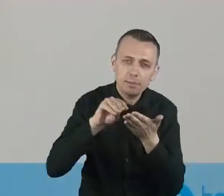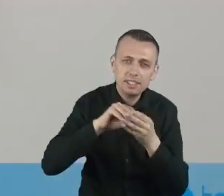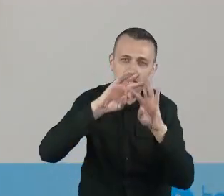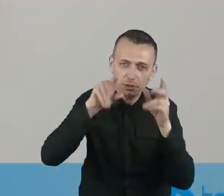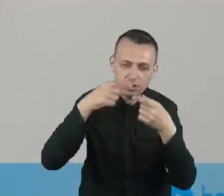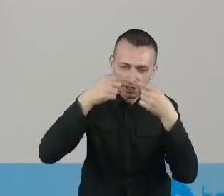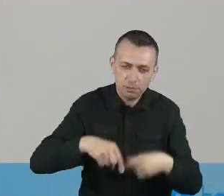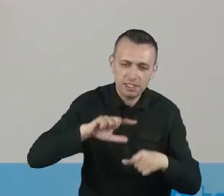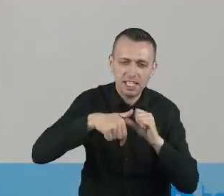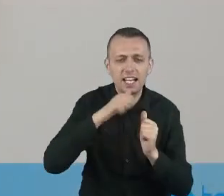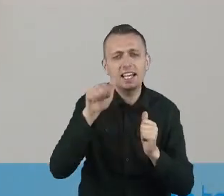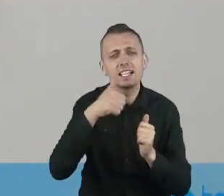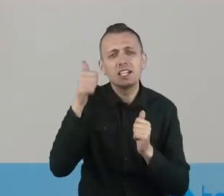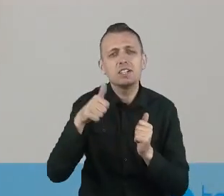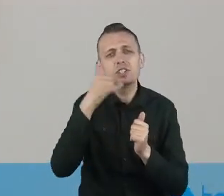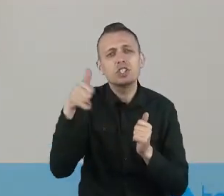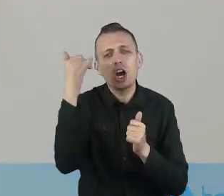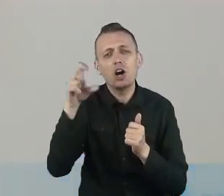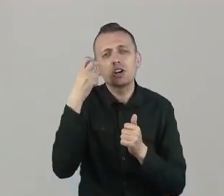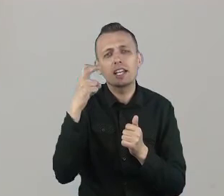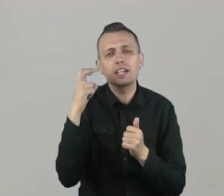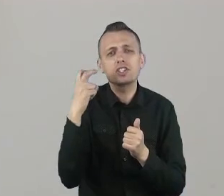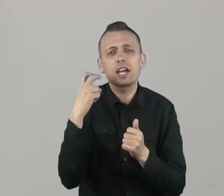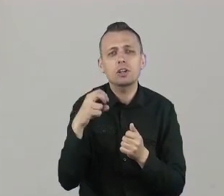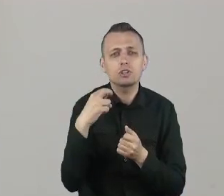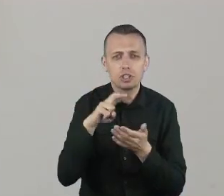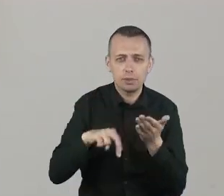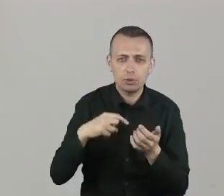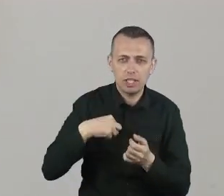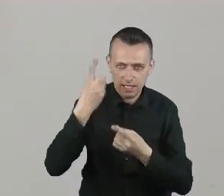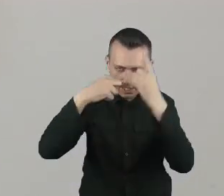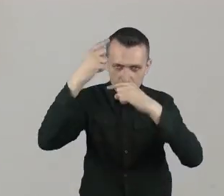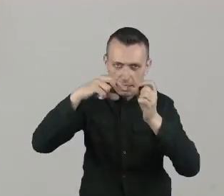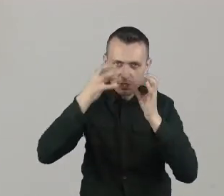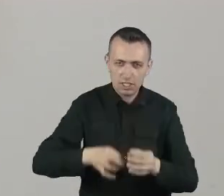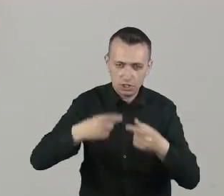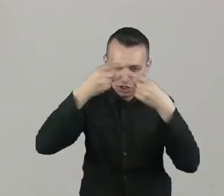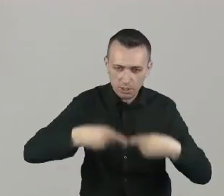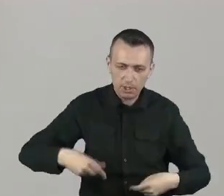poezja powinna podejmować takie ciężkie tematy, jak na przykład